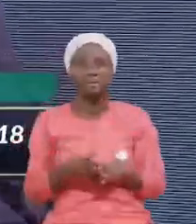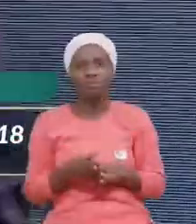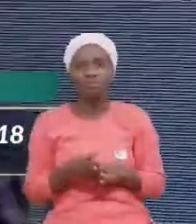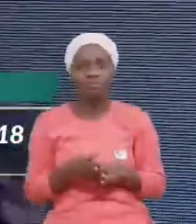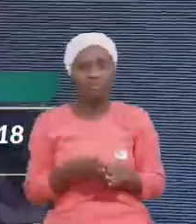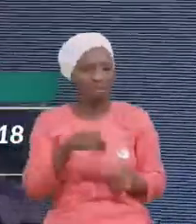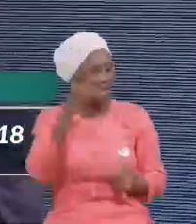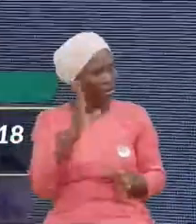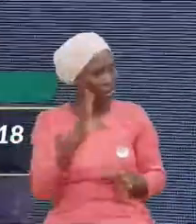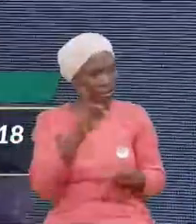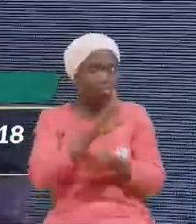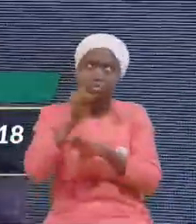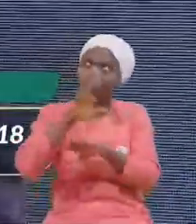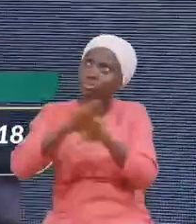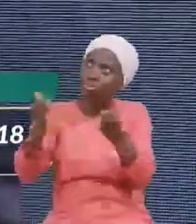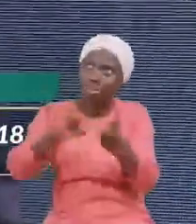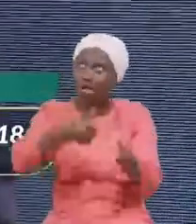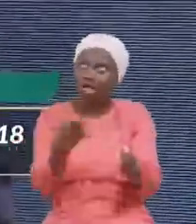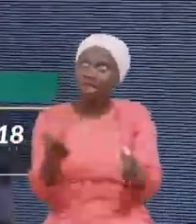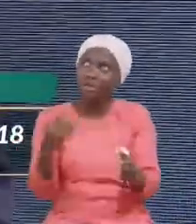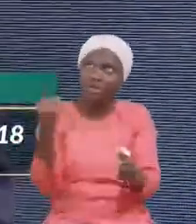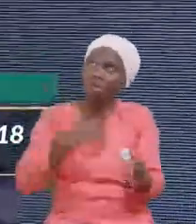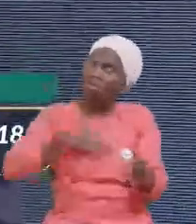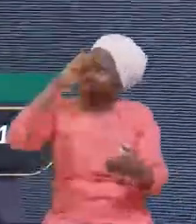Dieu, est-ce qu'il n'y a pas autre chose que tu veux en dehors de mon fils?